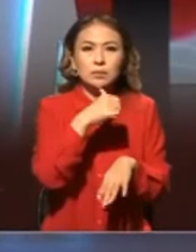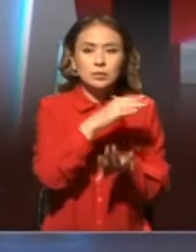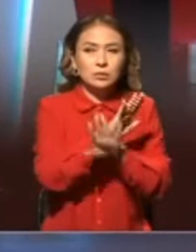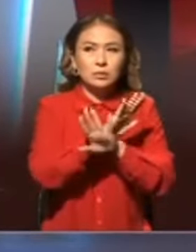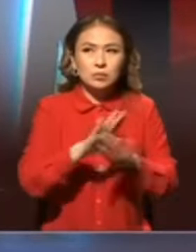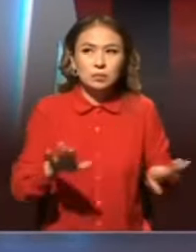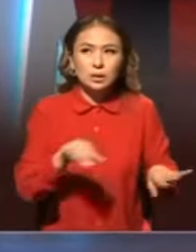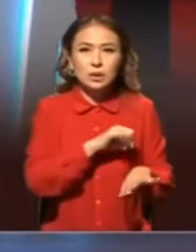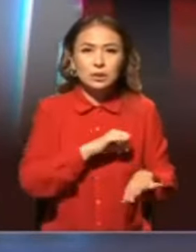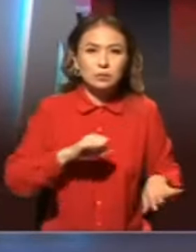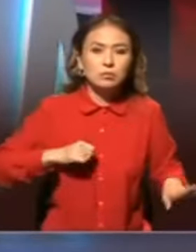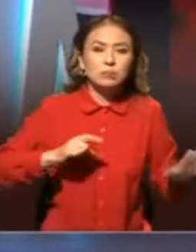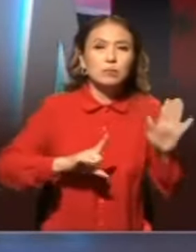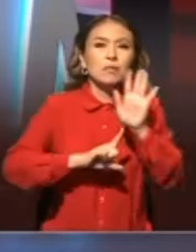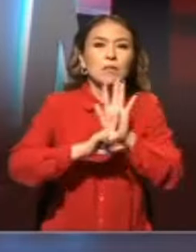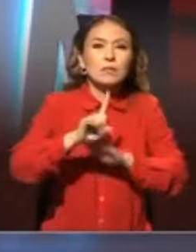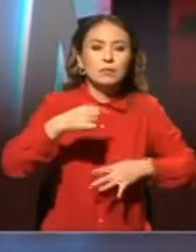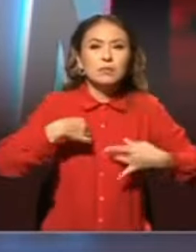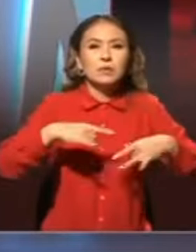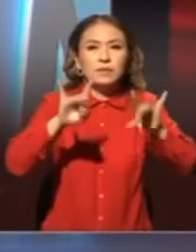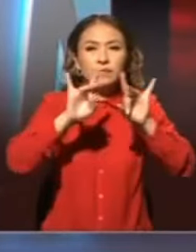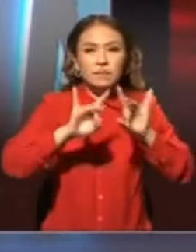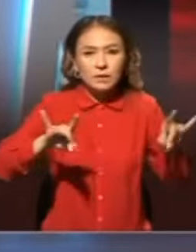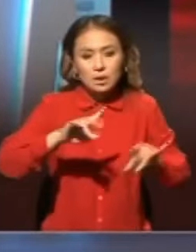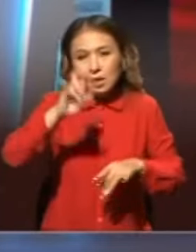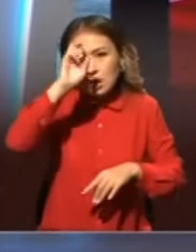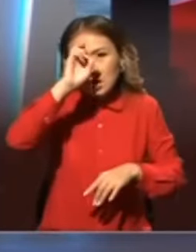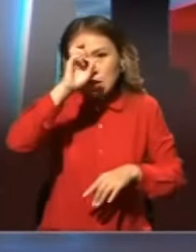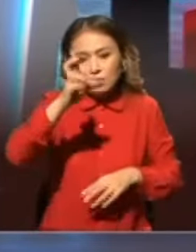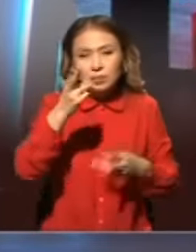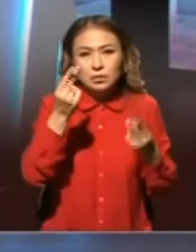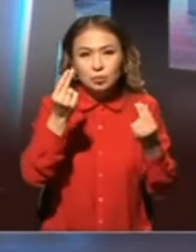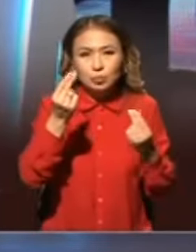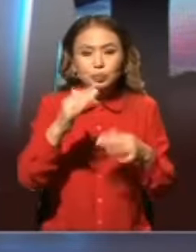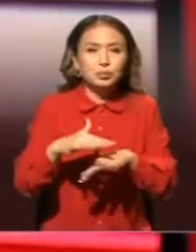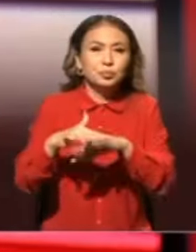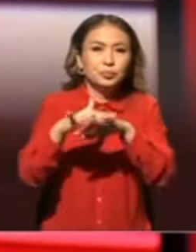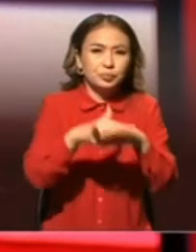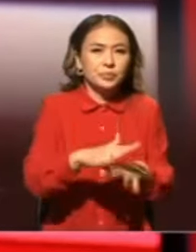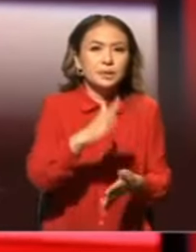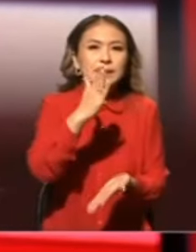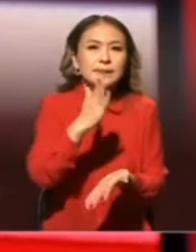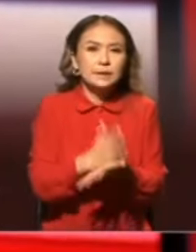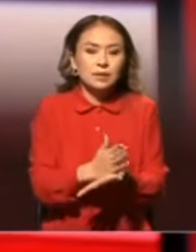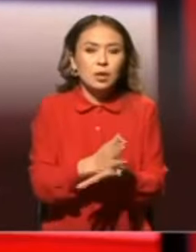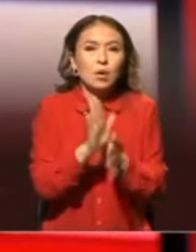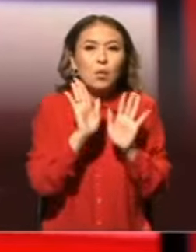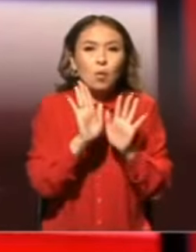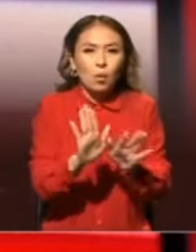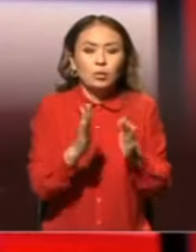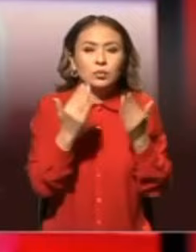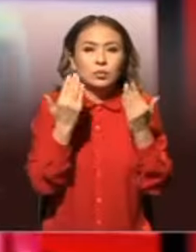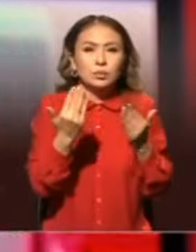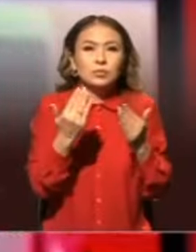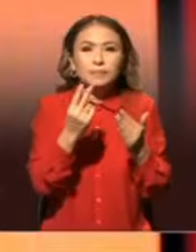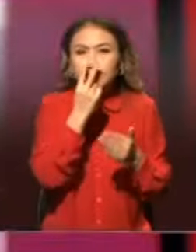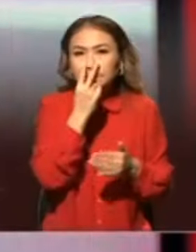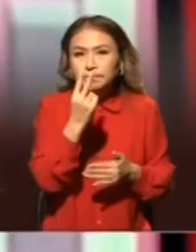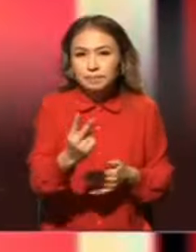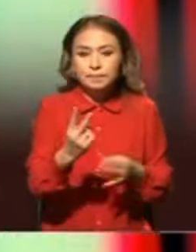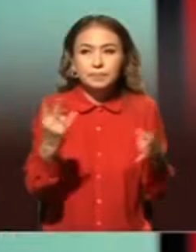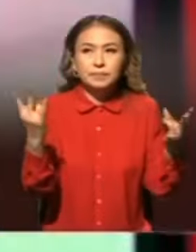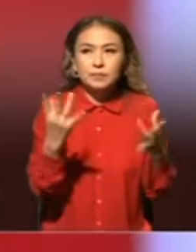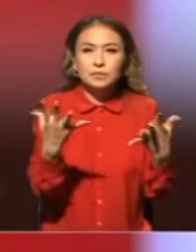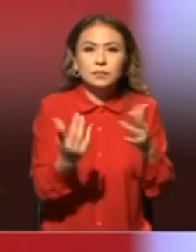кейін ең басында айттым ғой, мемлекеттің тарапынан қомақты қаржы бөлініп жатыр. Бірақ оның жолдарын қарау керек.